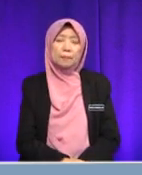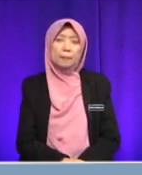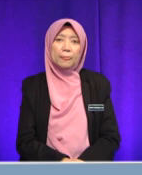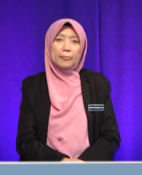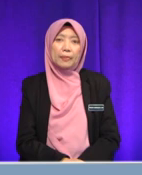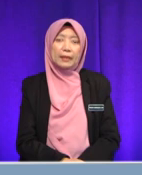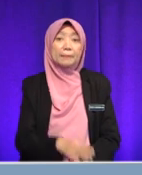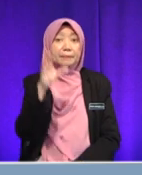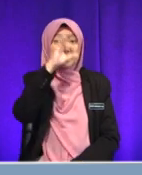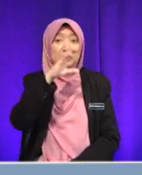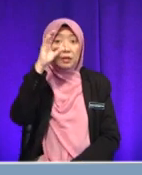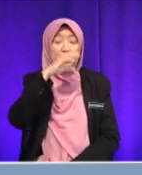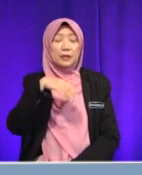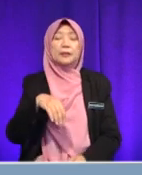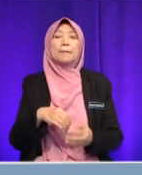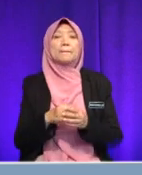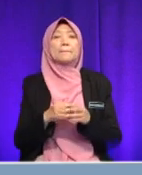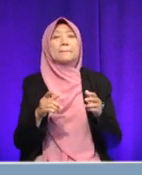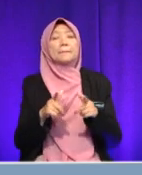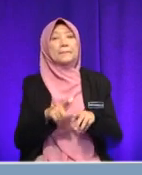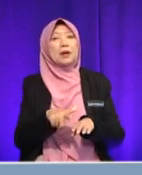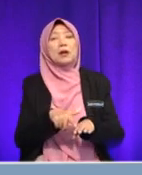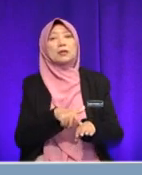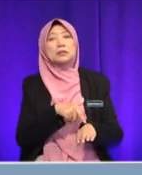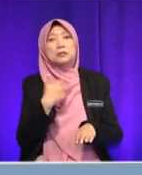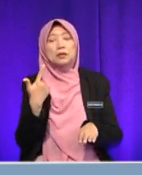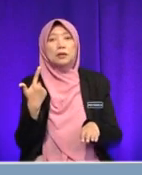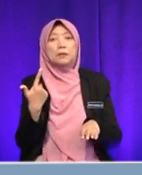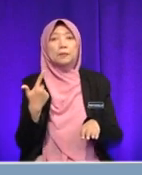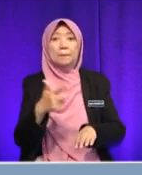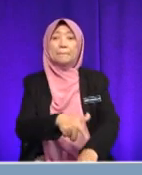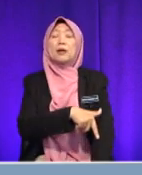Kenapa? Untuk cari panjang AE. Untuk